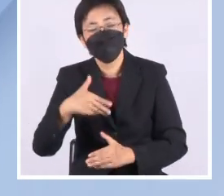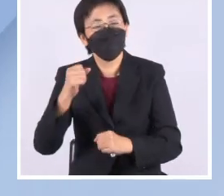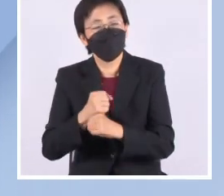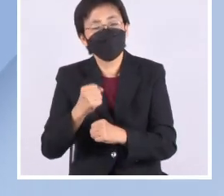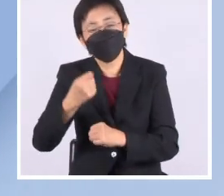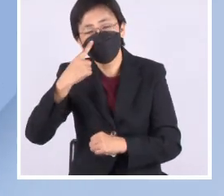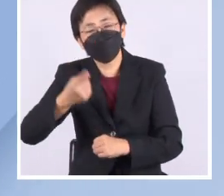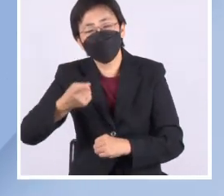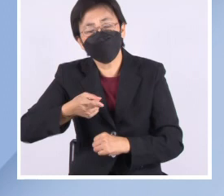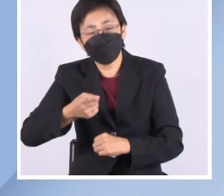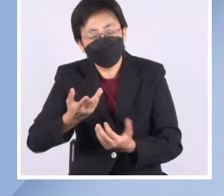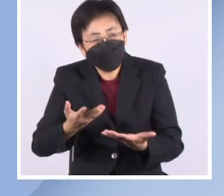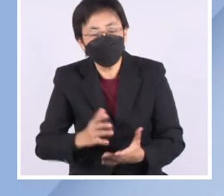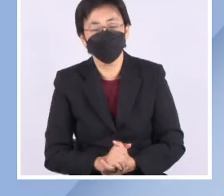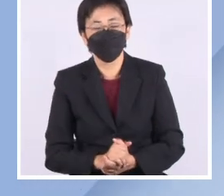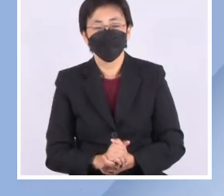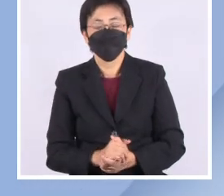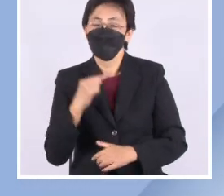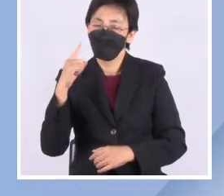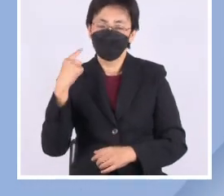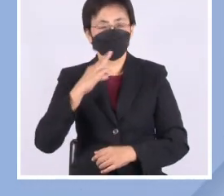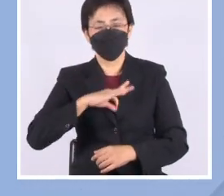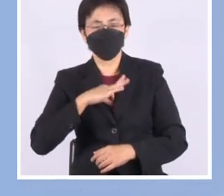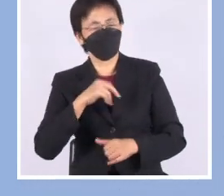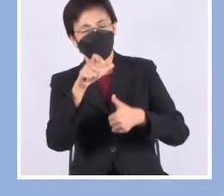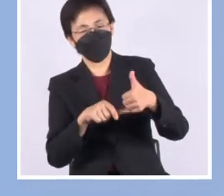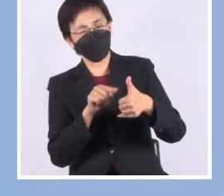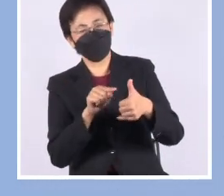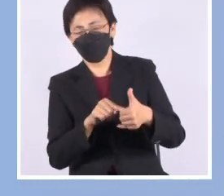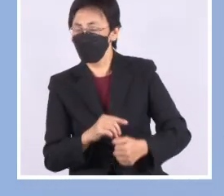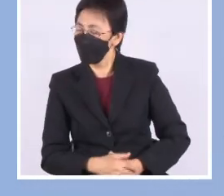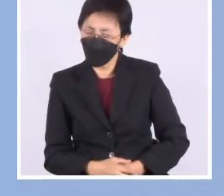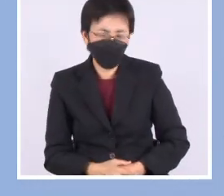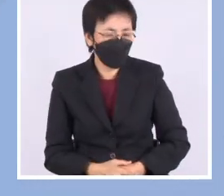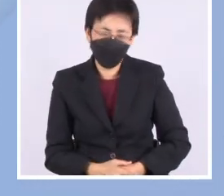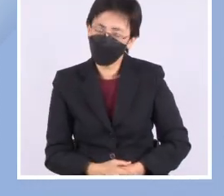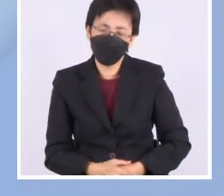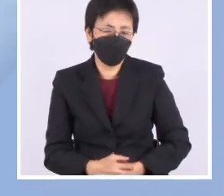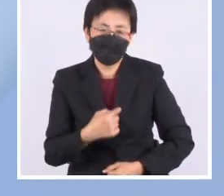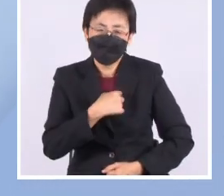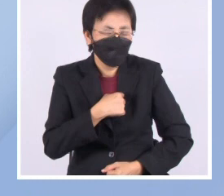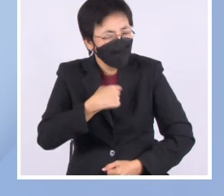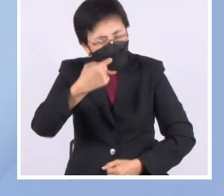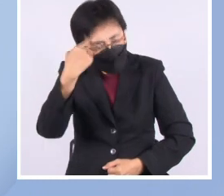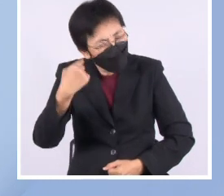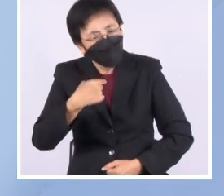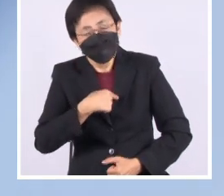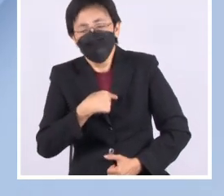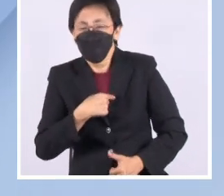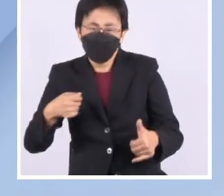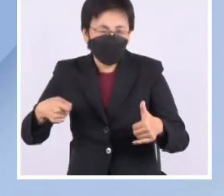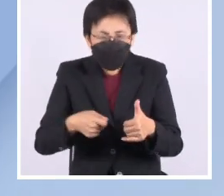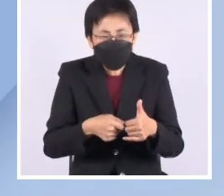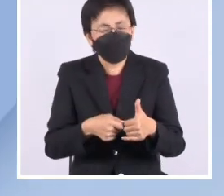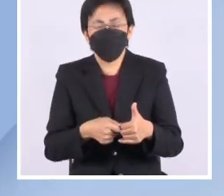คะส่วนตัวของคุณชนทิชาเนี่ยมองว่าผู้ต้องหาเลือดเย็นมากอยากให้ลงโทษประหารชีวิตเพราะพฤติกร